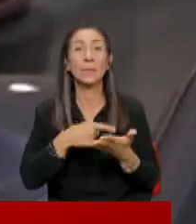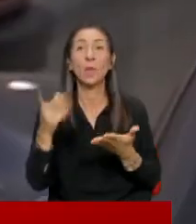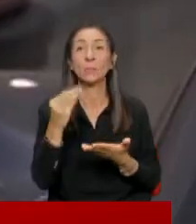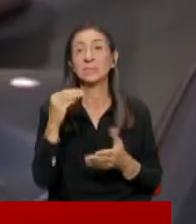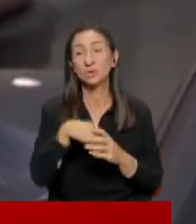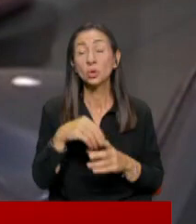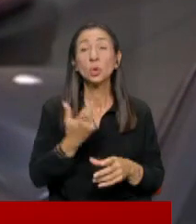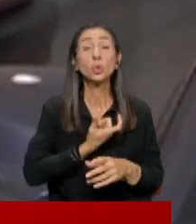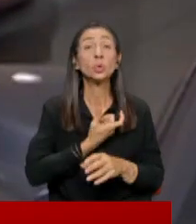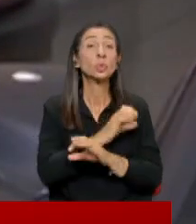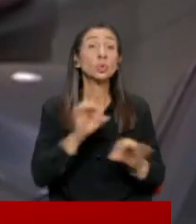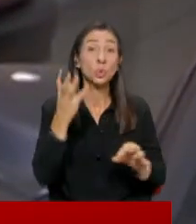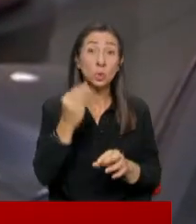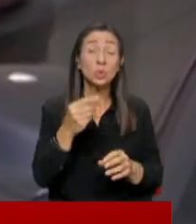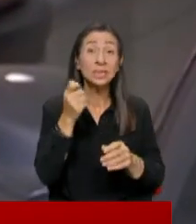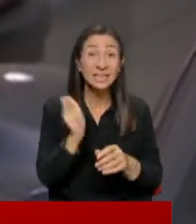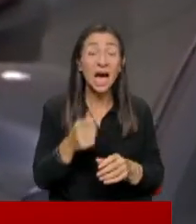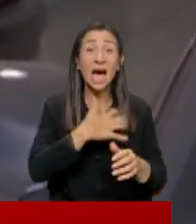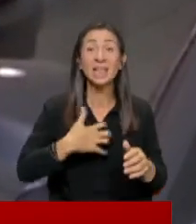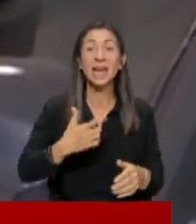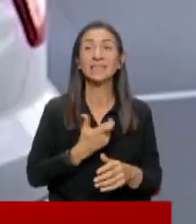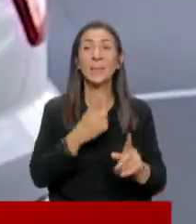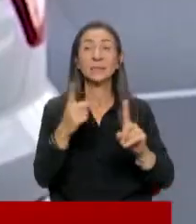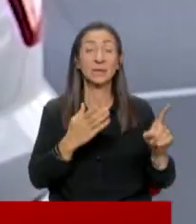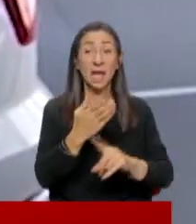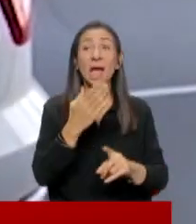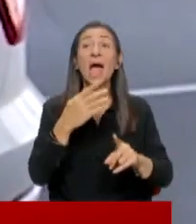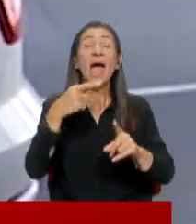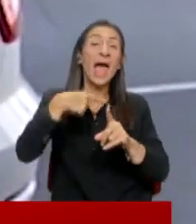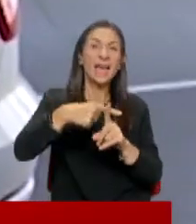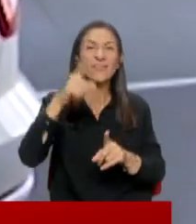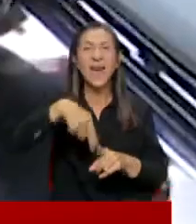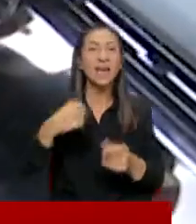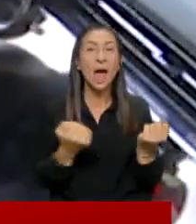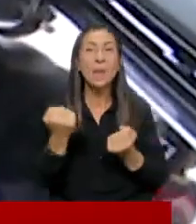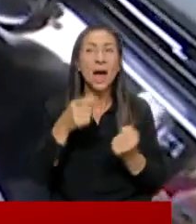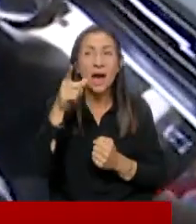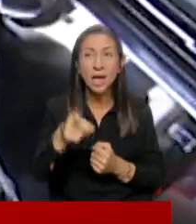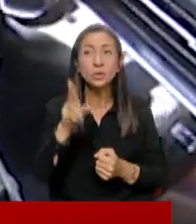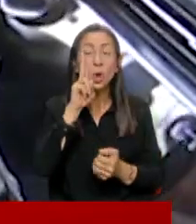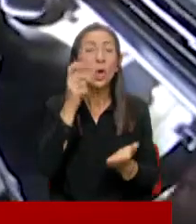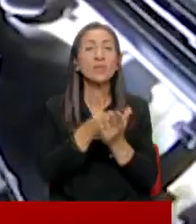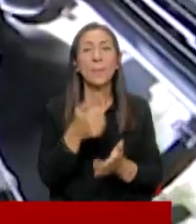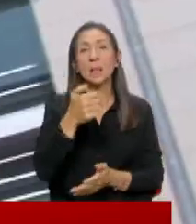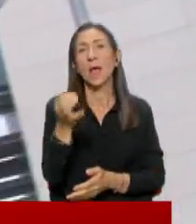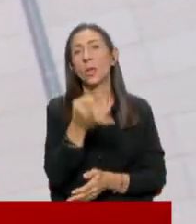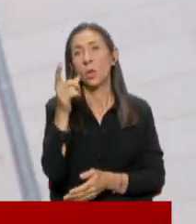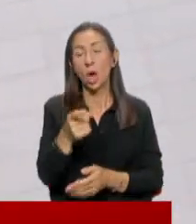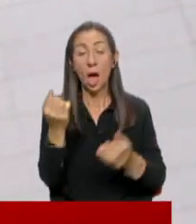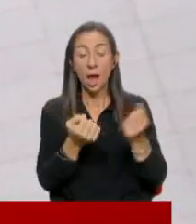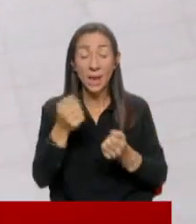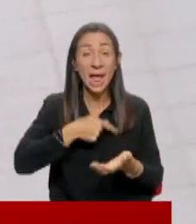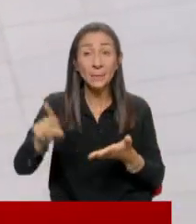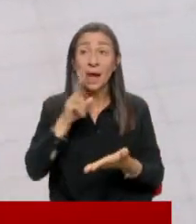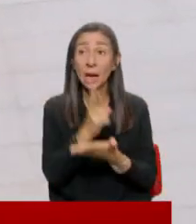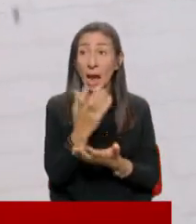yönünde. Hukuksuz olduğu gerekçesiyle Anayasa Mahkemesi'ne taşınan ek motorlu taşıtlar vergisi ödemesinde son gün 6 Eylül. Sürücüler